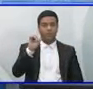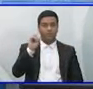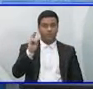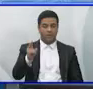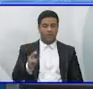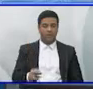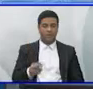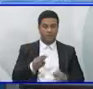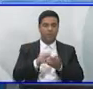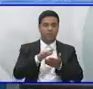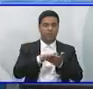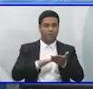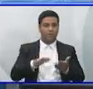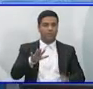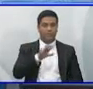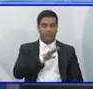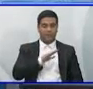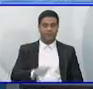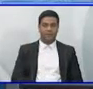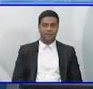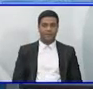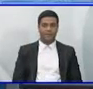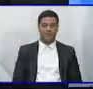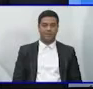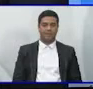10-11-asrlargacha davom etadi.